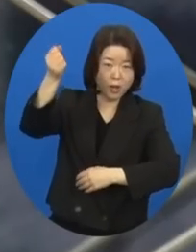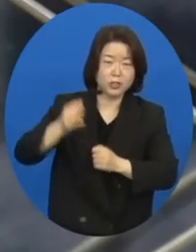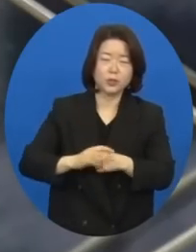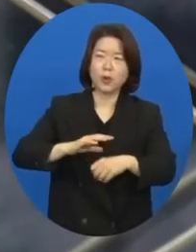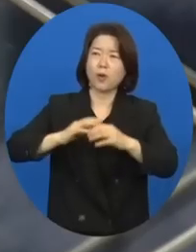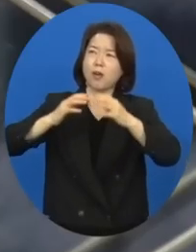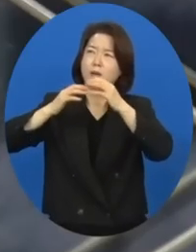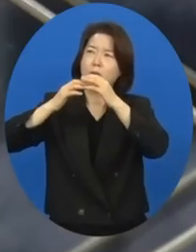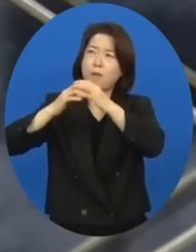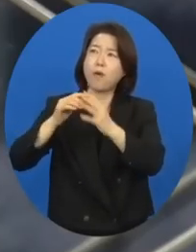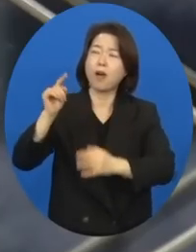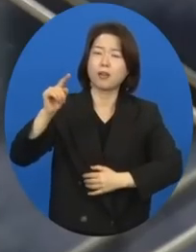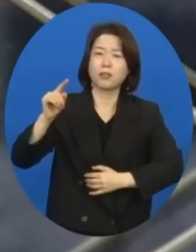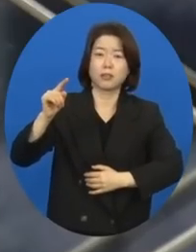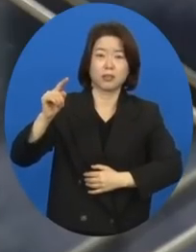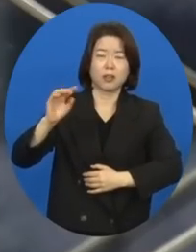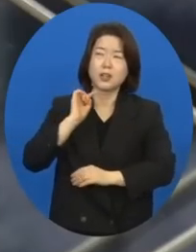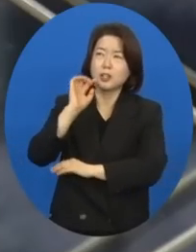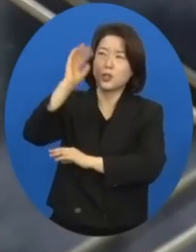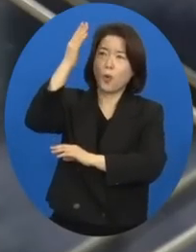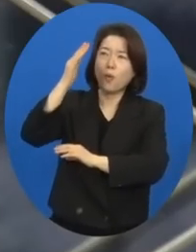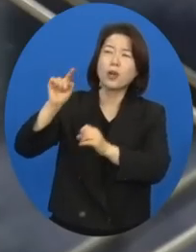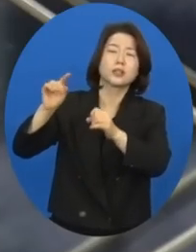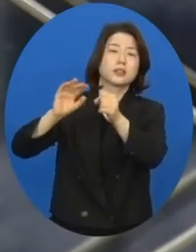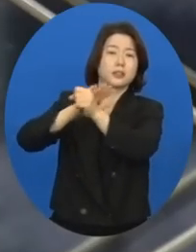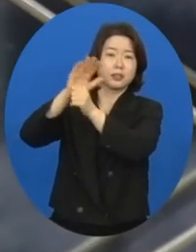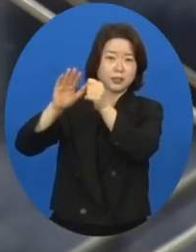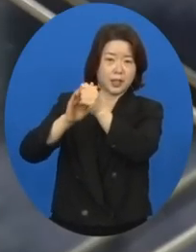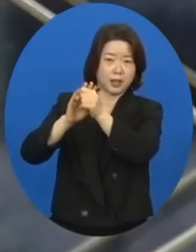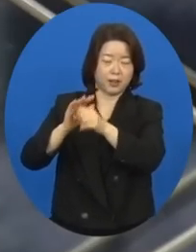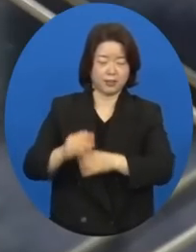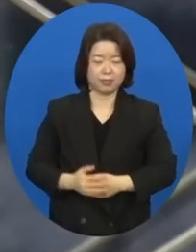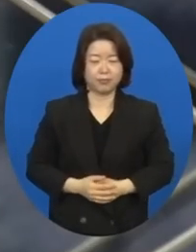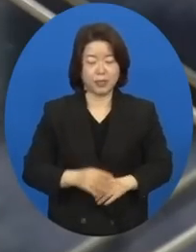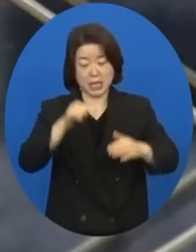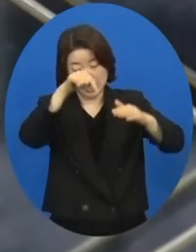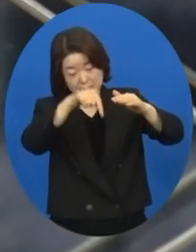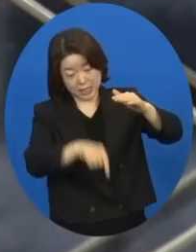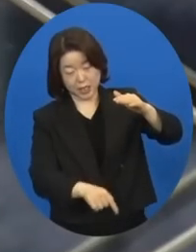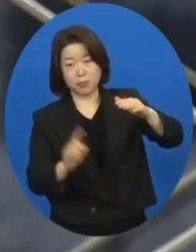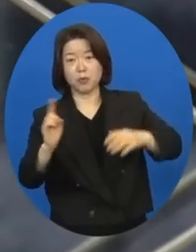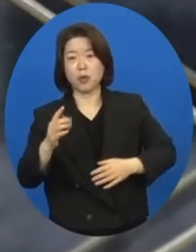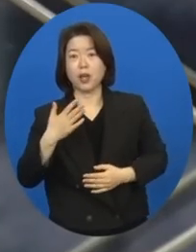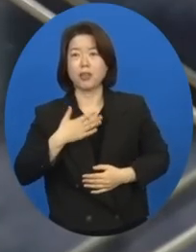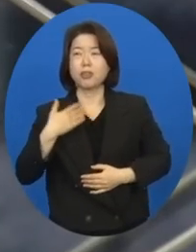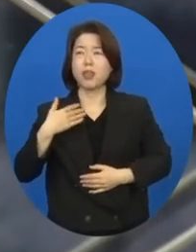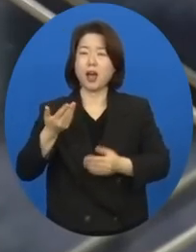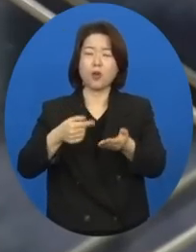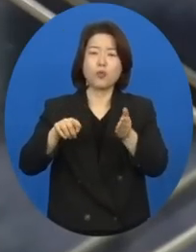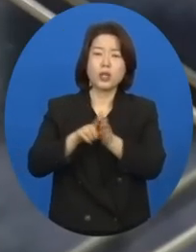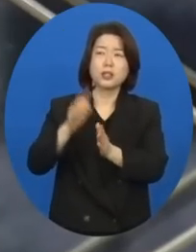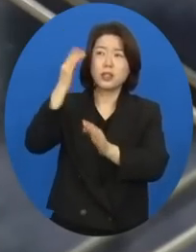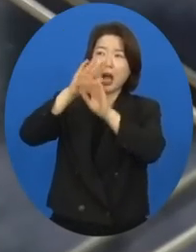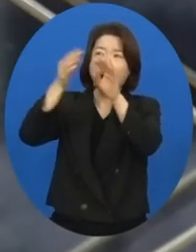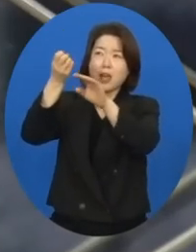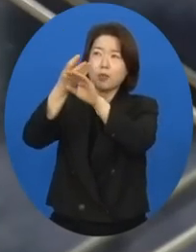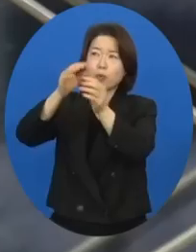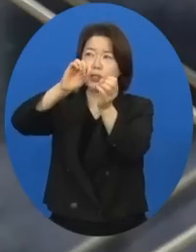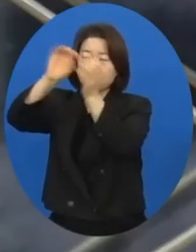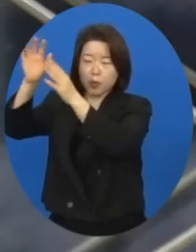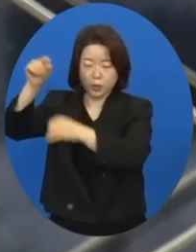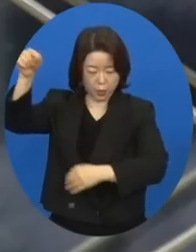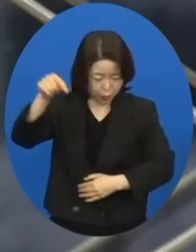권위 있으신 그 위엄 있는 영광스러운 그 사랑. 깊이는 뭐죠? 날 위에 하늘 보좌 버리고 이 땅에